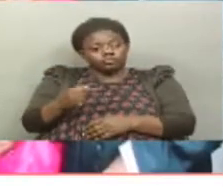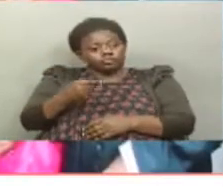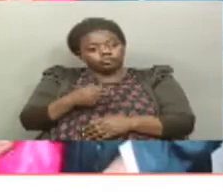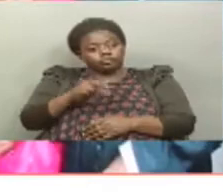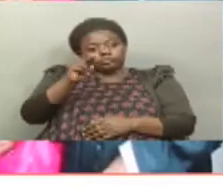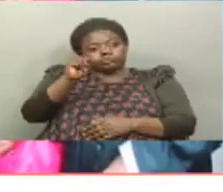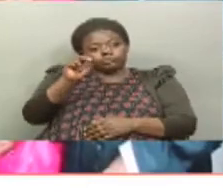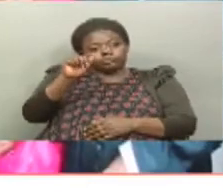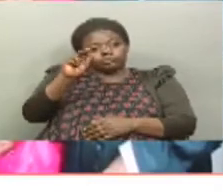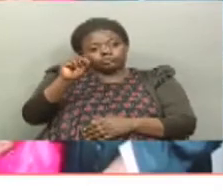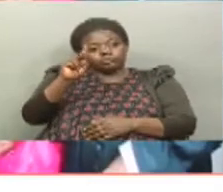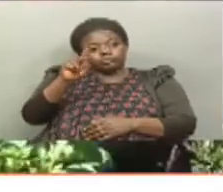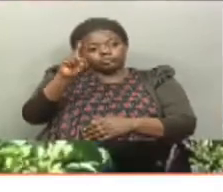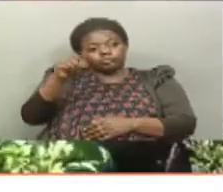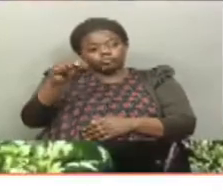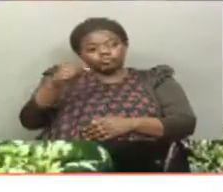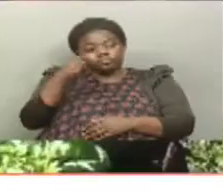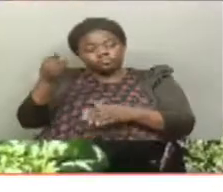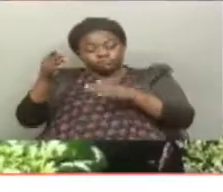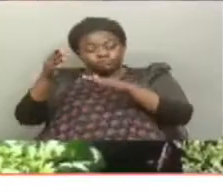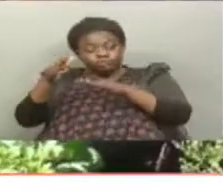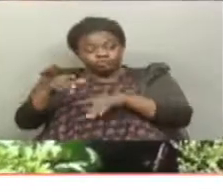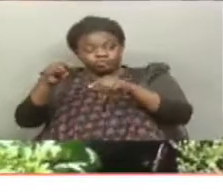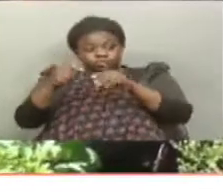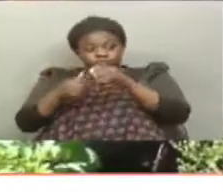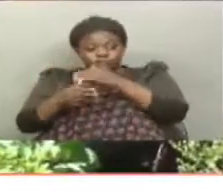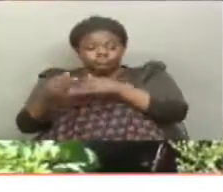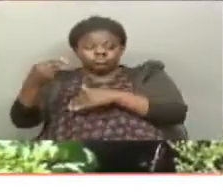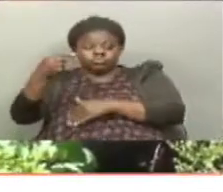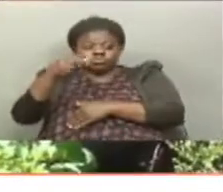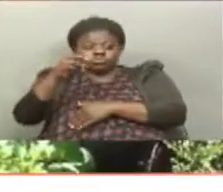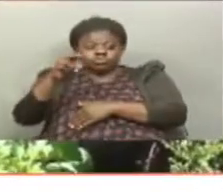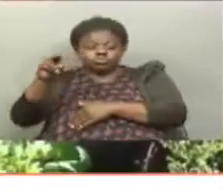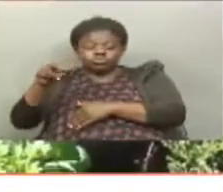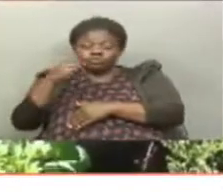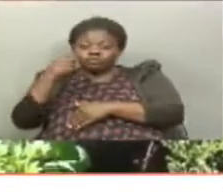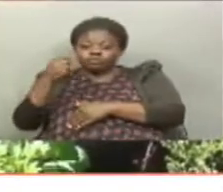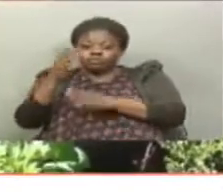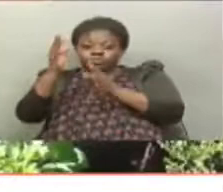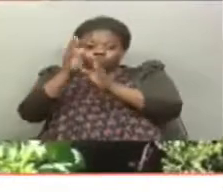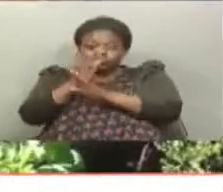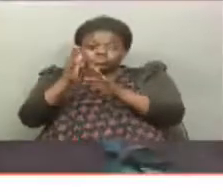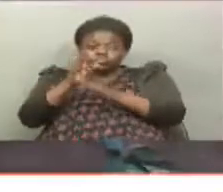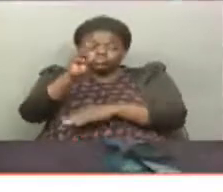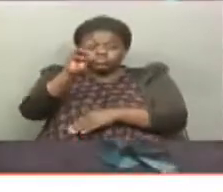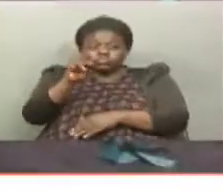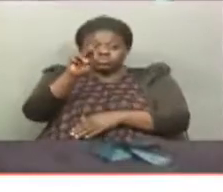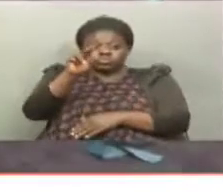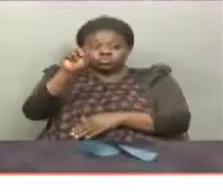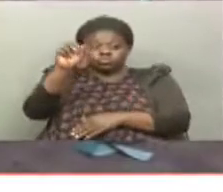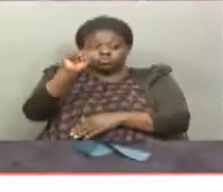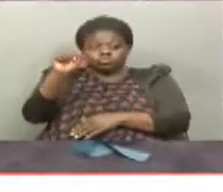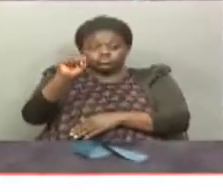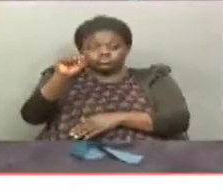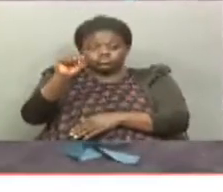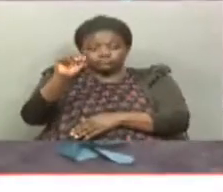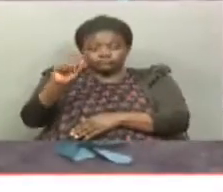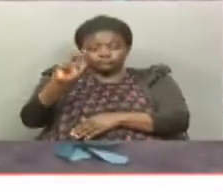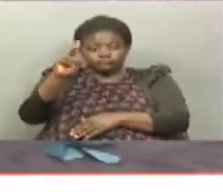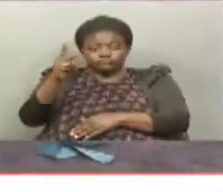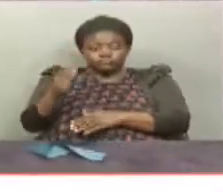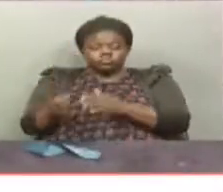n'abakoza afudde nkya ya leero ng'ono ye yali omu ku bazira abajjukirwa okukweka Ssekabaka Muteesa owookubiri bwe yalumbibwa abajaasi